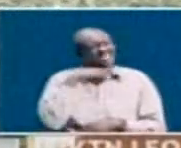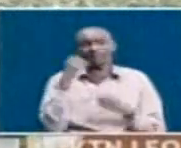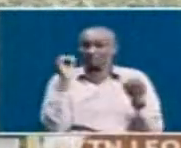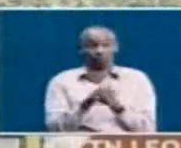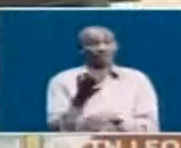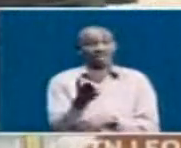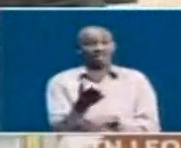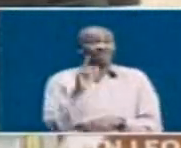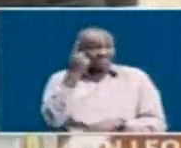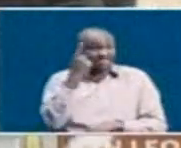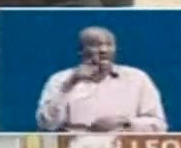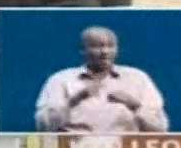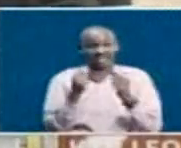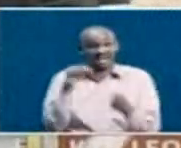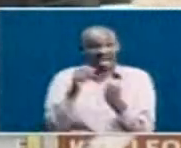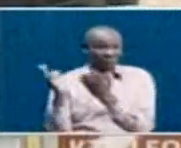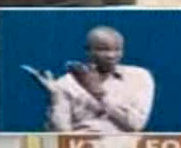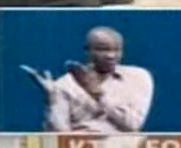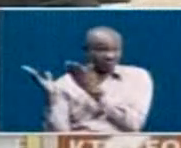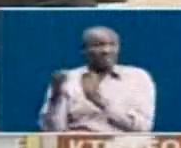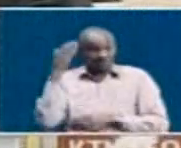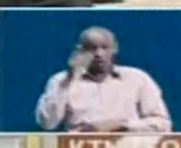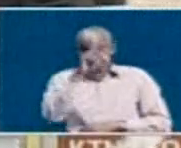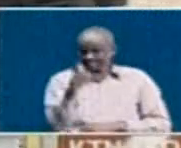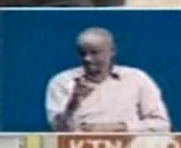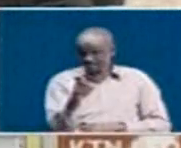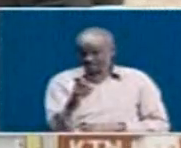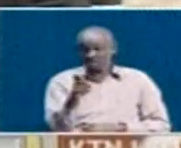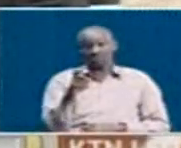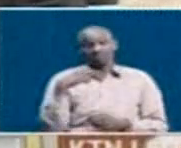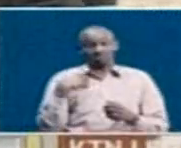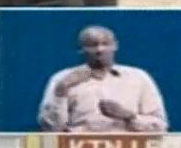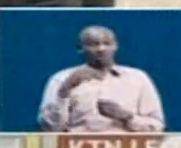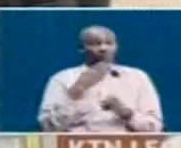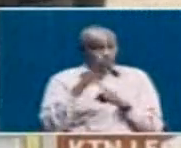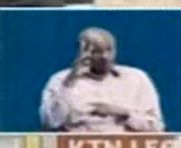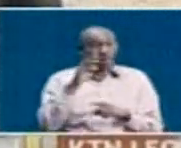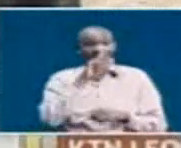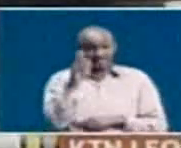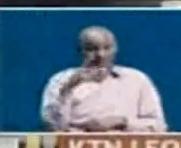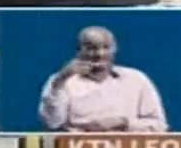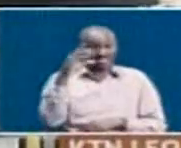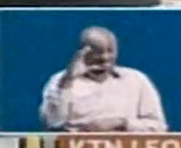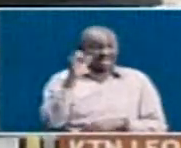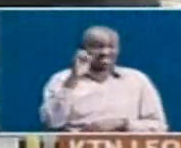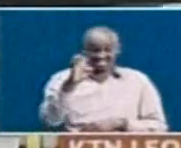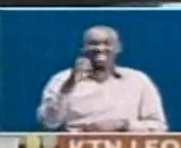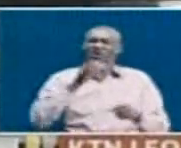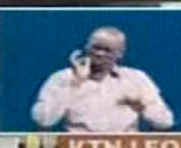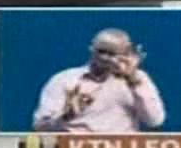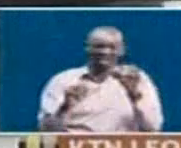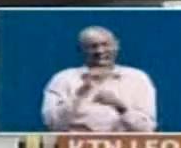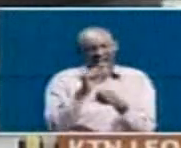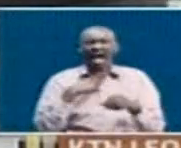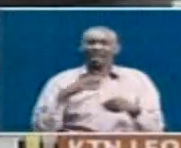La kwanza lilikuwa gari hili lilopeleka mitiani ya kidato 4 kule Lodwa kushambuliwa na hata mitiani hiyo kuchomwa pamoja na kuuawa